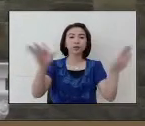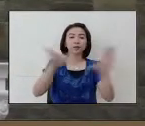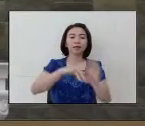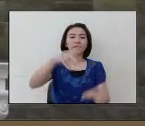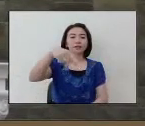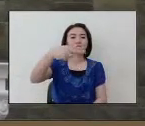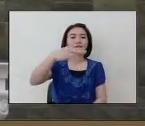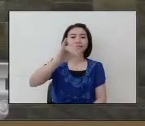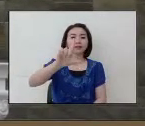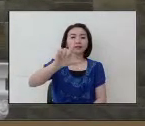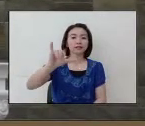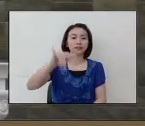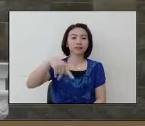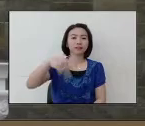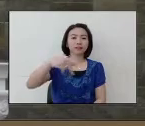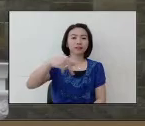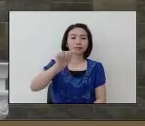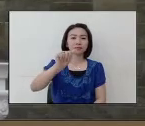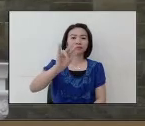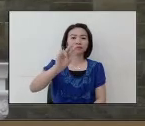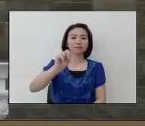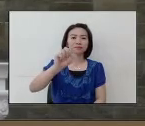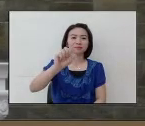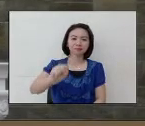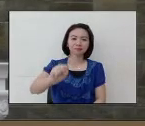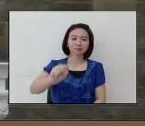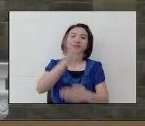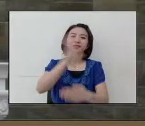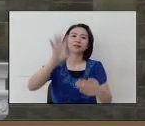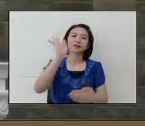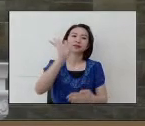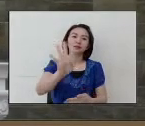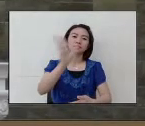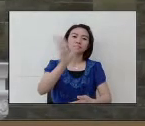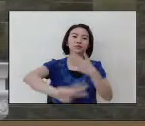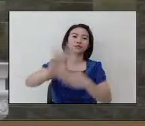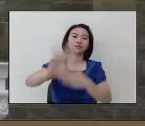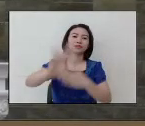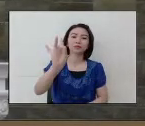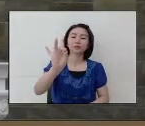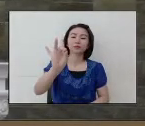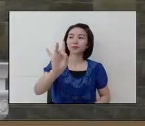in verse number 8. Philippians chapter 4,